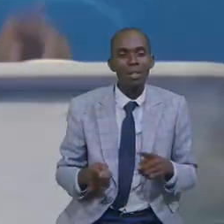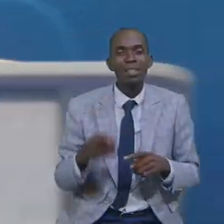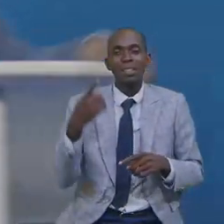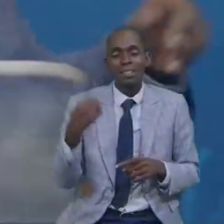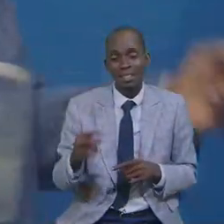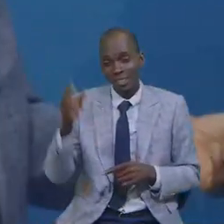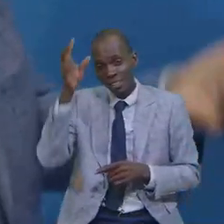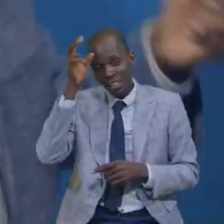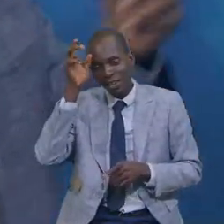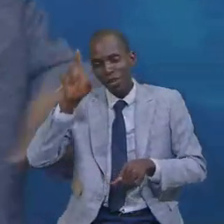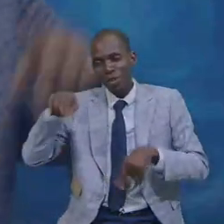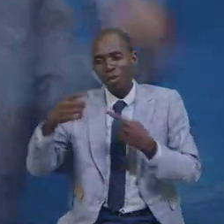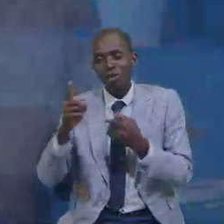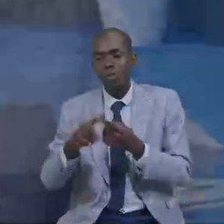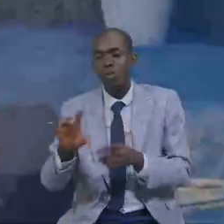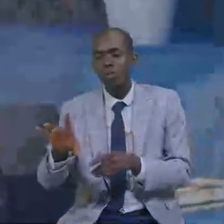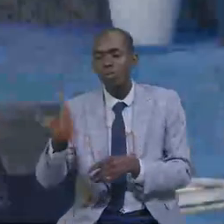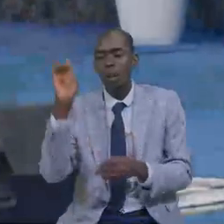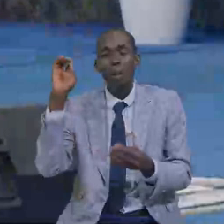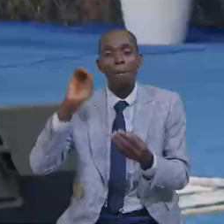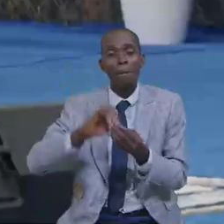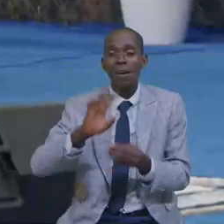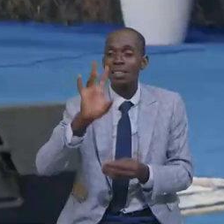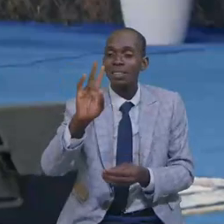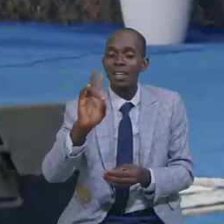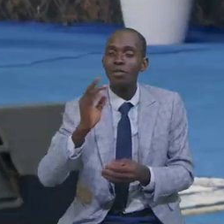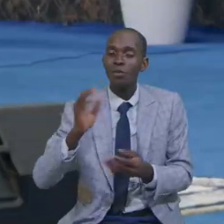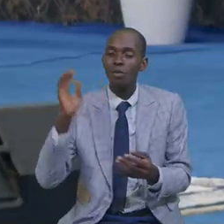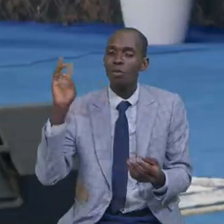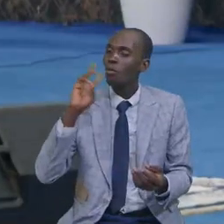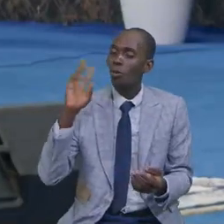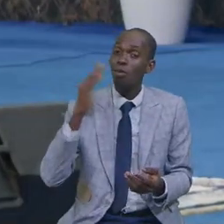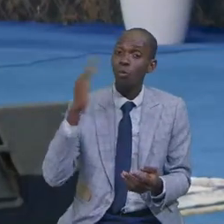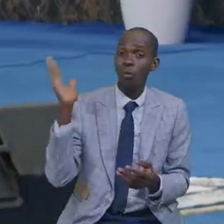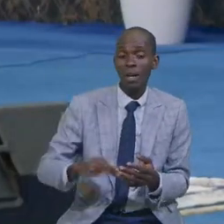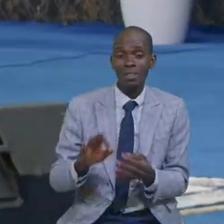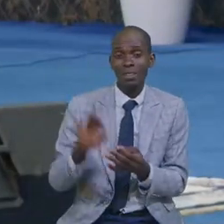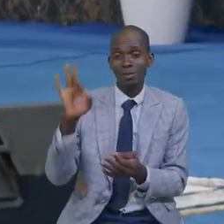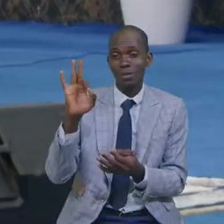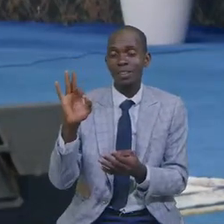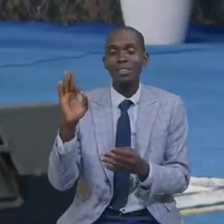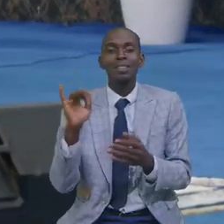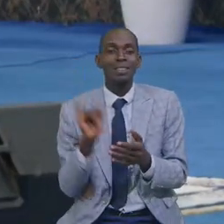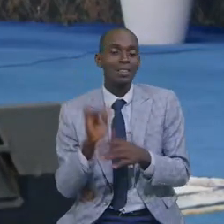il va chercher cette plus méchant que lui-même